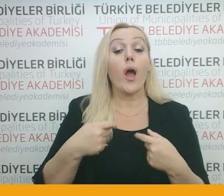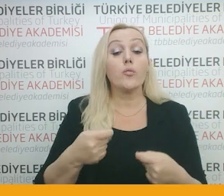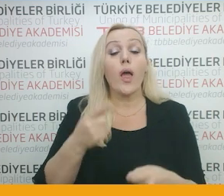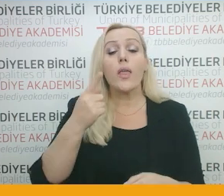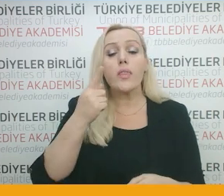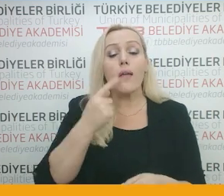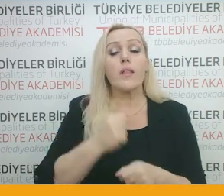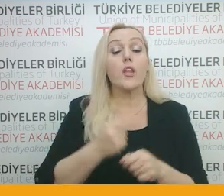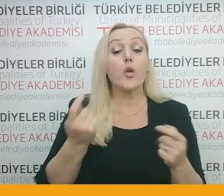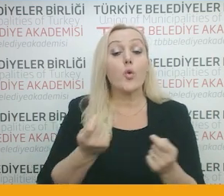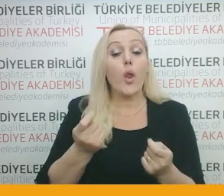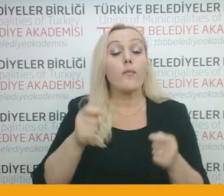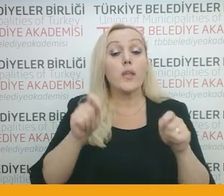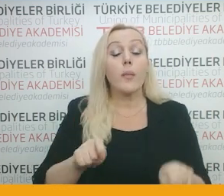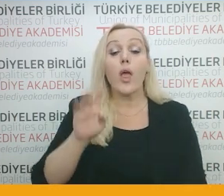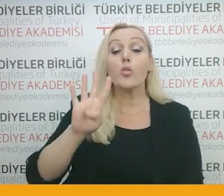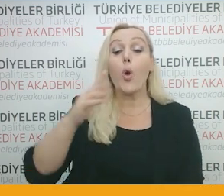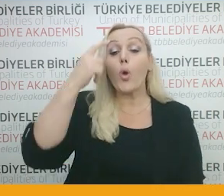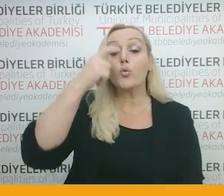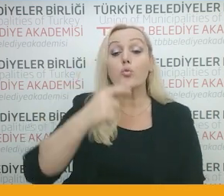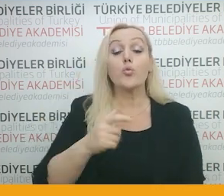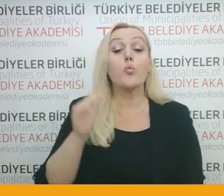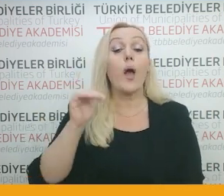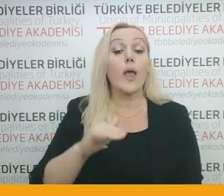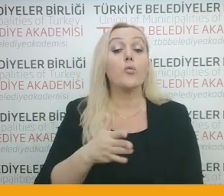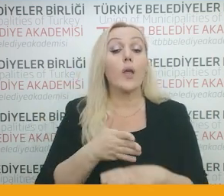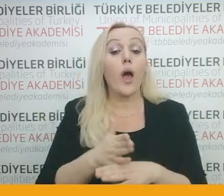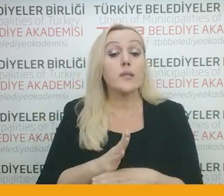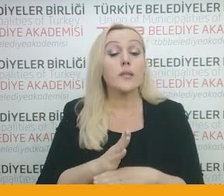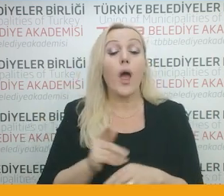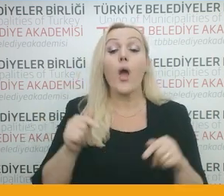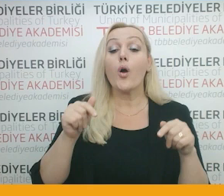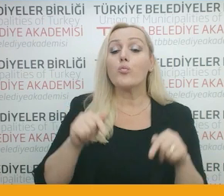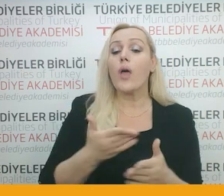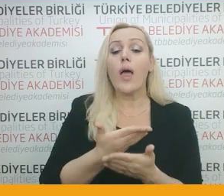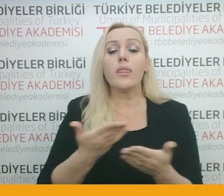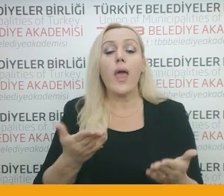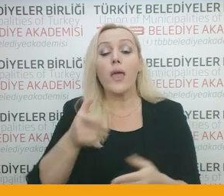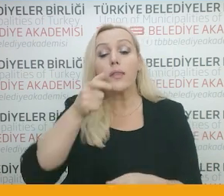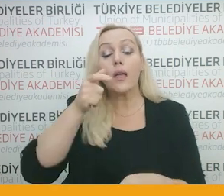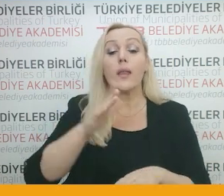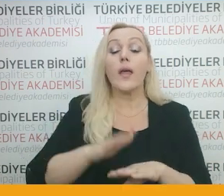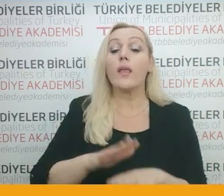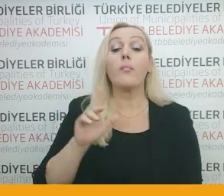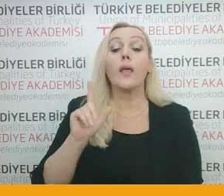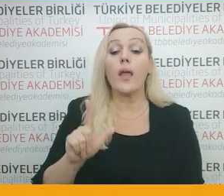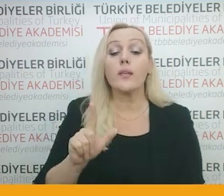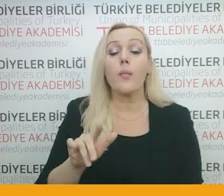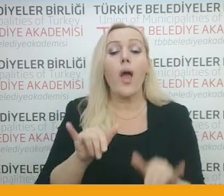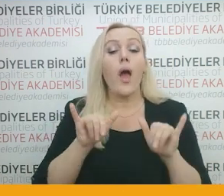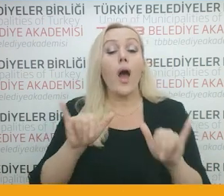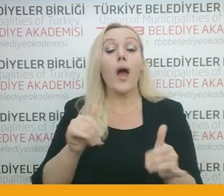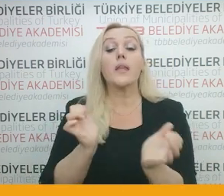görevi yaparken de dördüncü duruma geliyoruz aslında. Burada neye dikkat etmeliyiz? Aynı